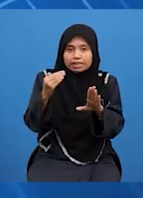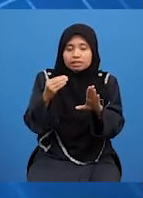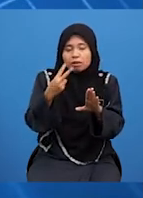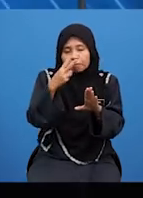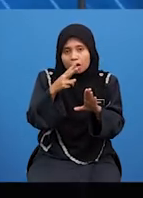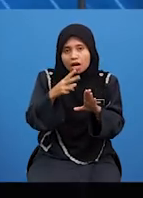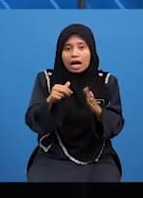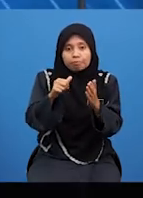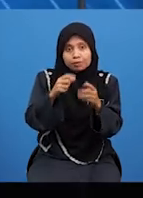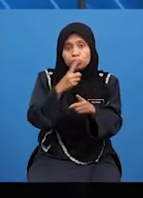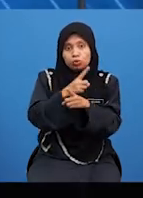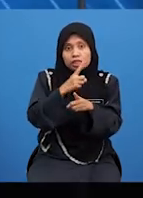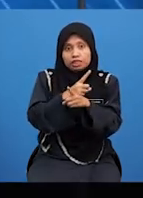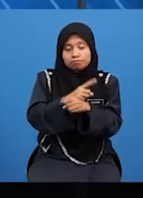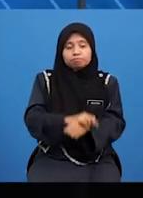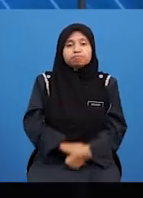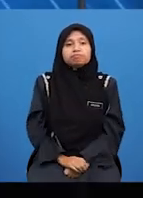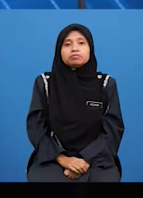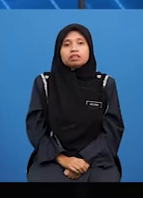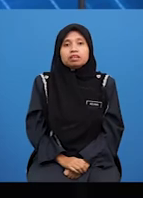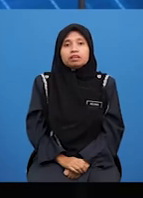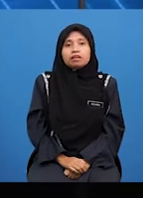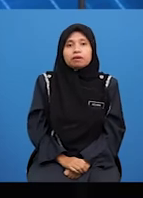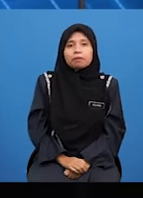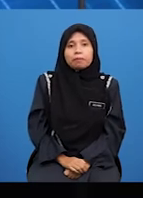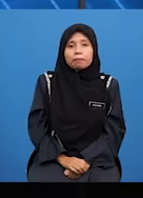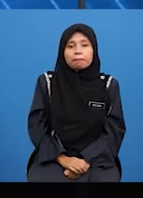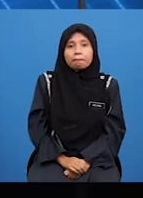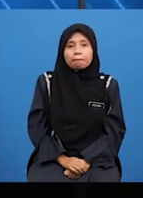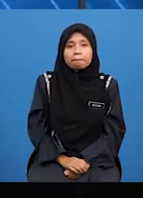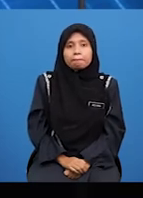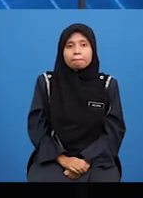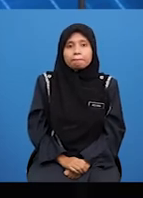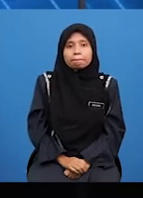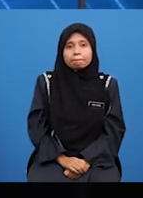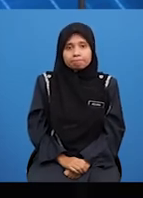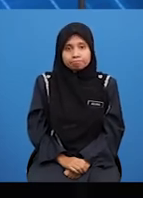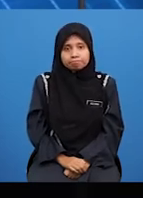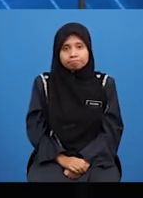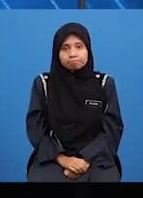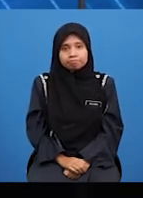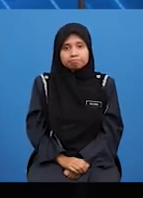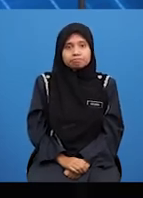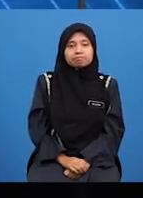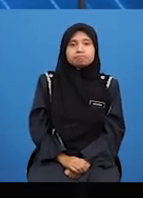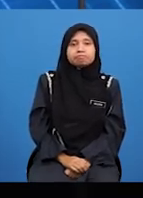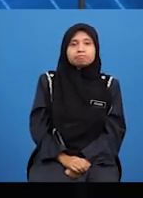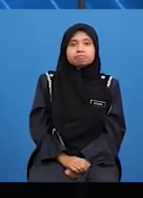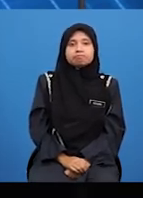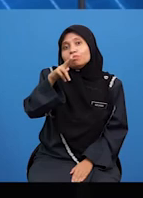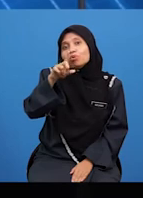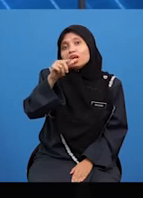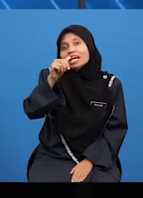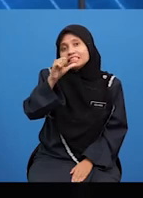hasil lukisan. Dan sebenarnya Cikgu Arif, ya, seorang pelukis tentu sahaja perlu bijak untuk memanipulasikan imej yang